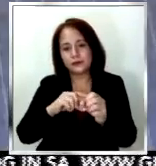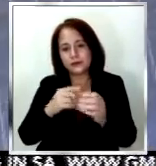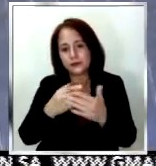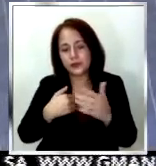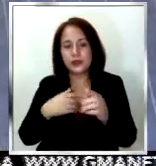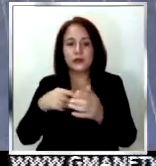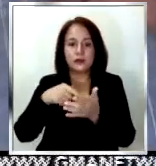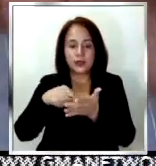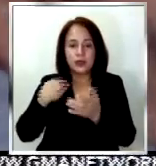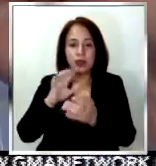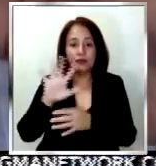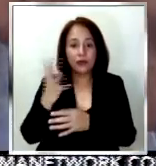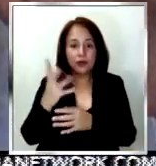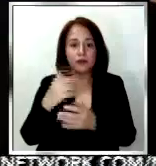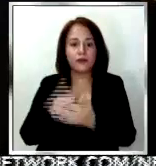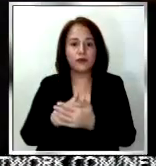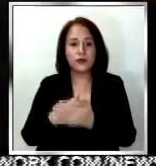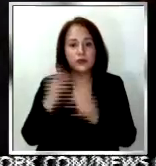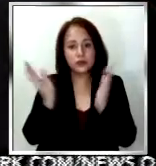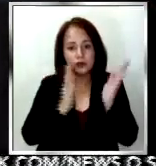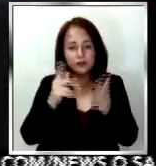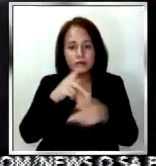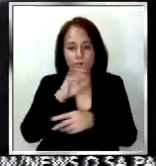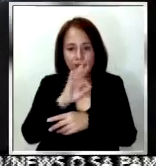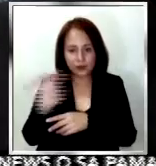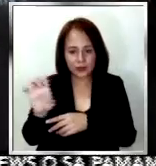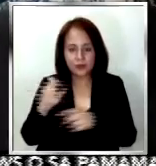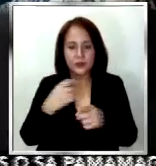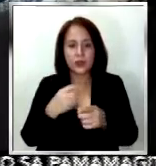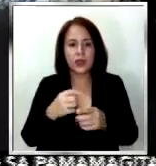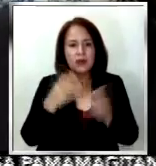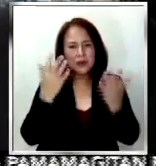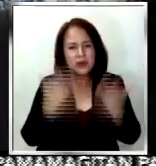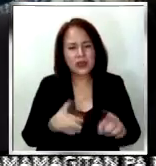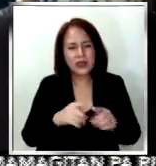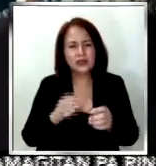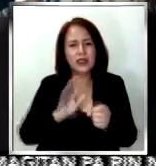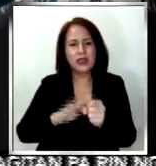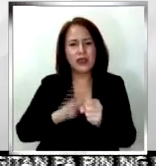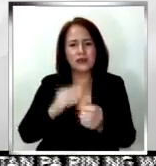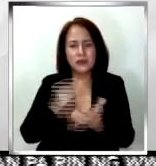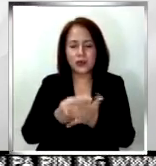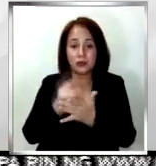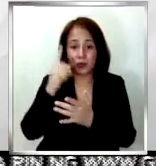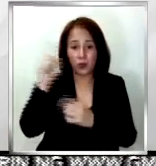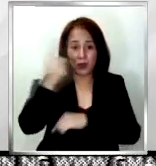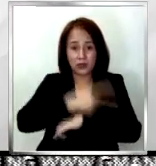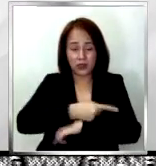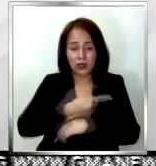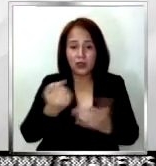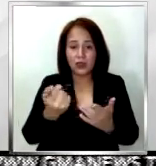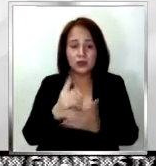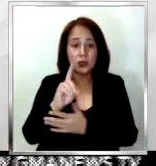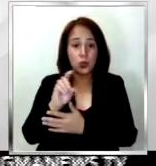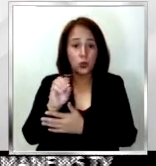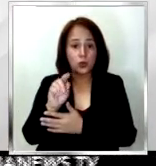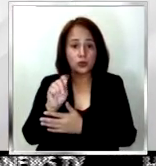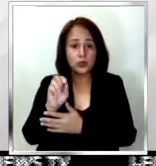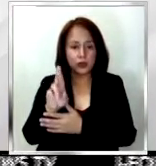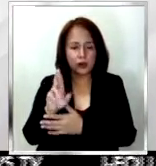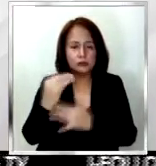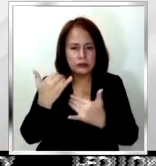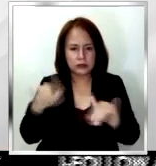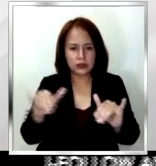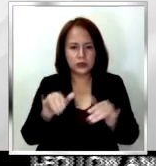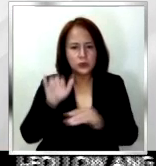convenience fee. Mabigat, lalo na kung sakto lang ang dala mong pera sa isang araw. Ang DOTR muling iginiit ang panawagan nila